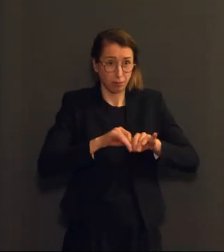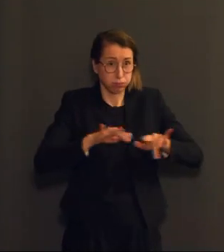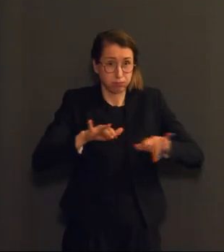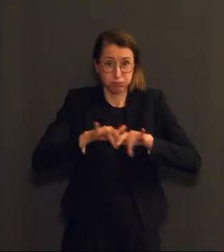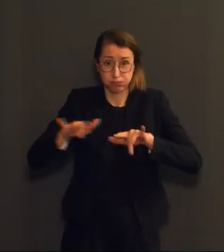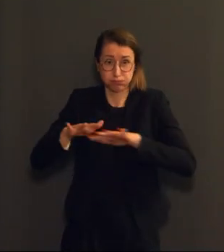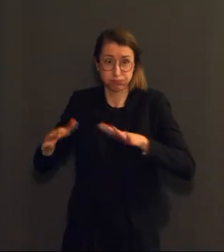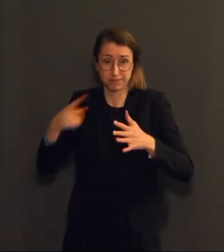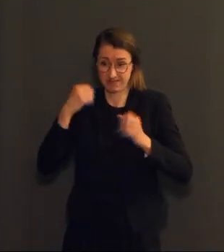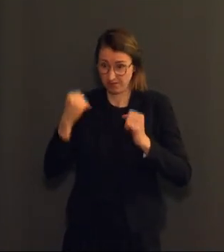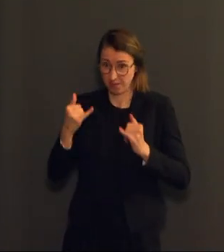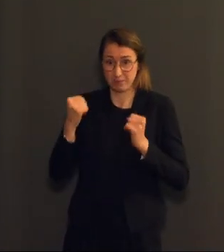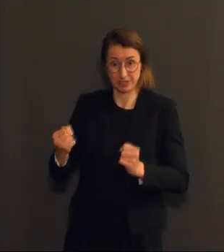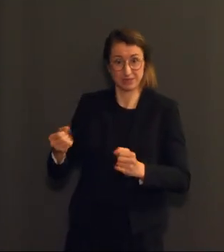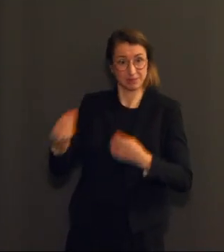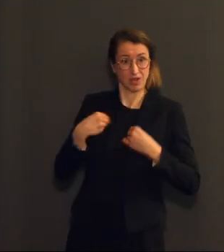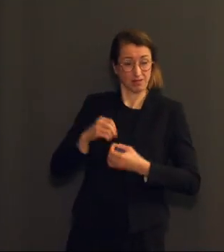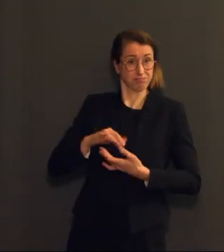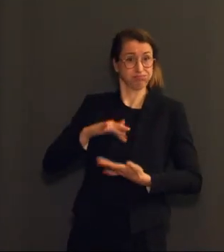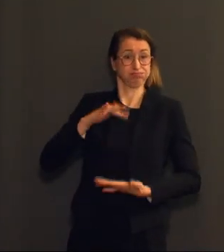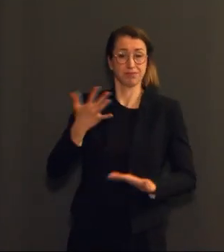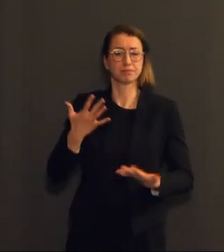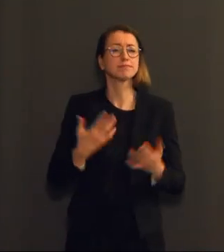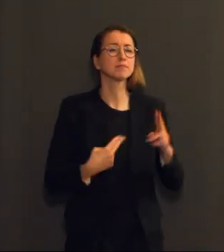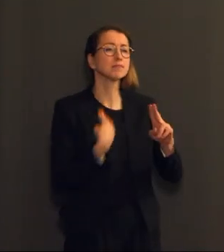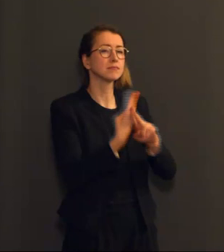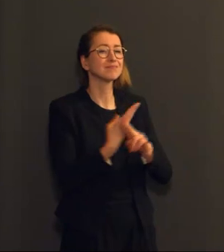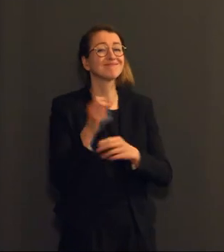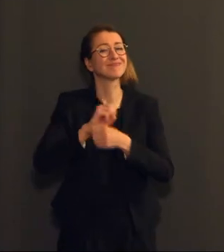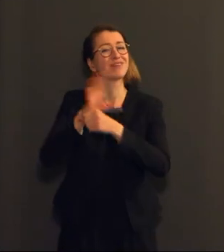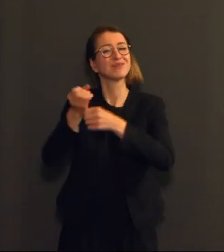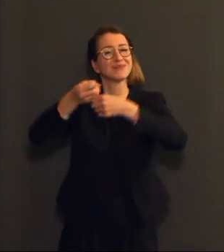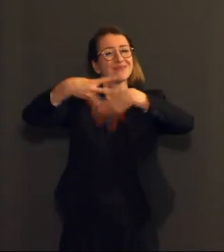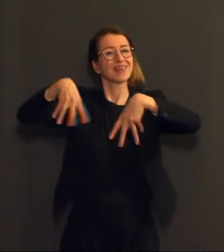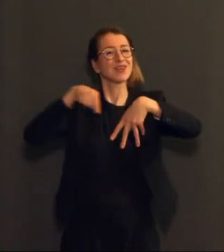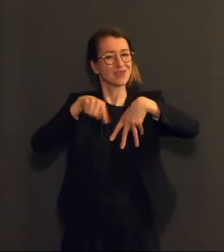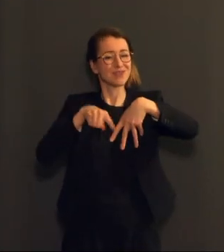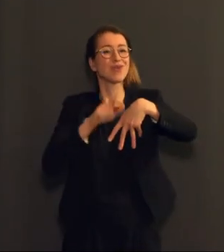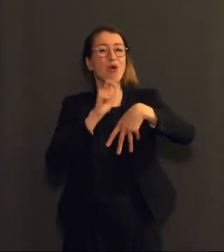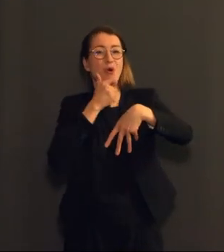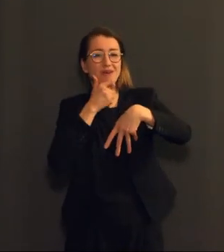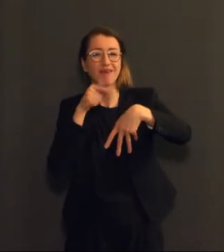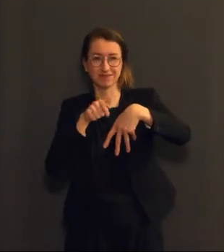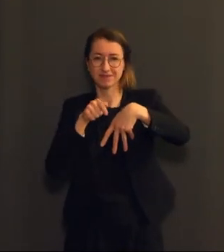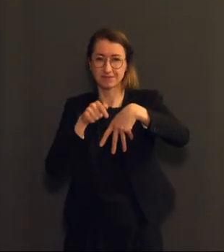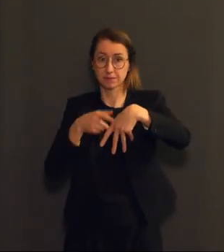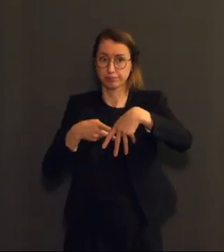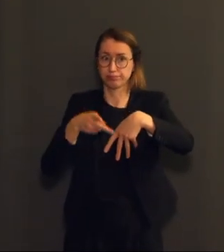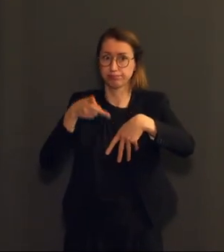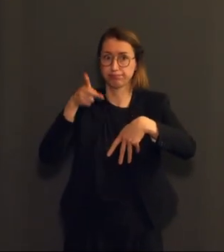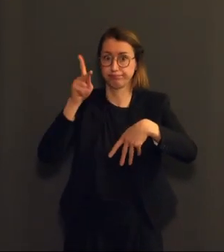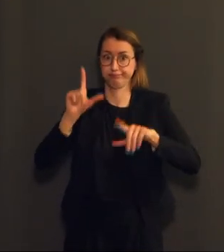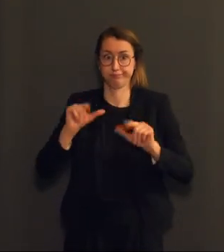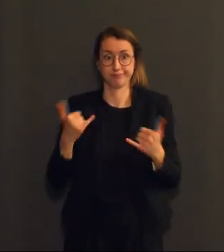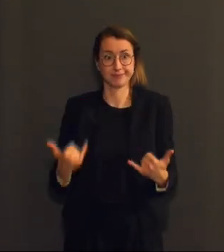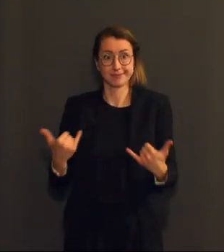Alors clairement, le variant britannique est devenu la souche de référence dans notre pays, comme dans beaucoup de pays d'Europe occidentale, puisqu'il